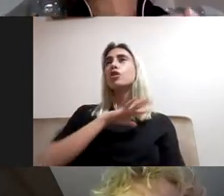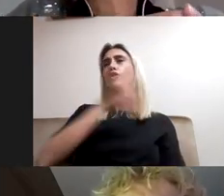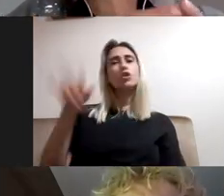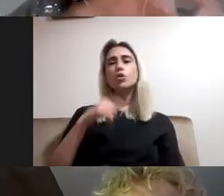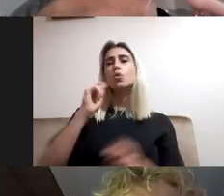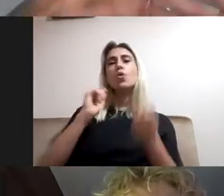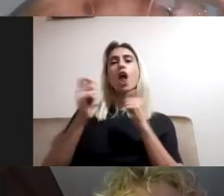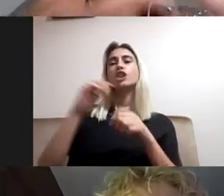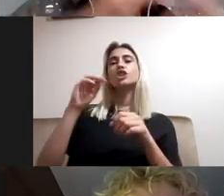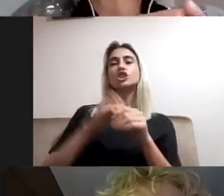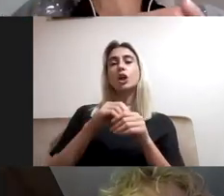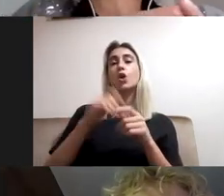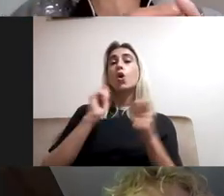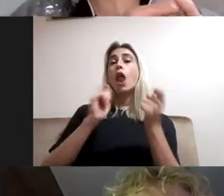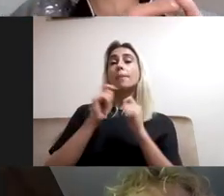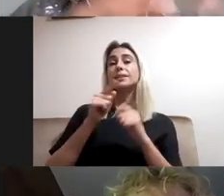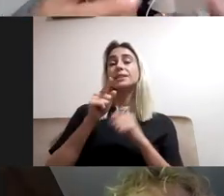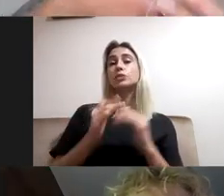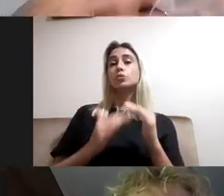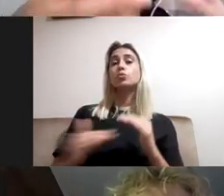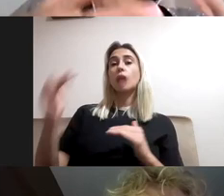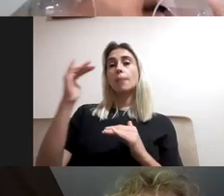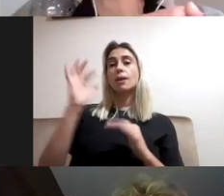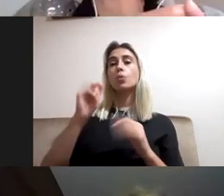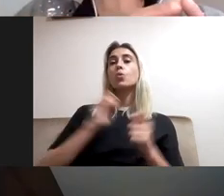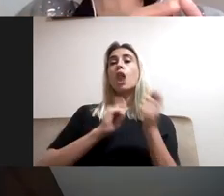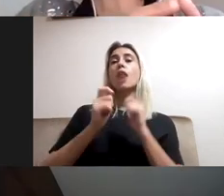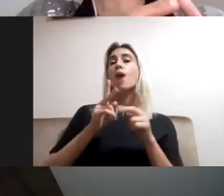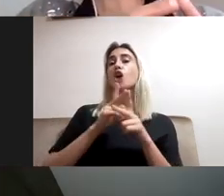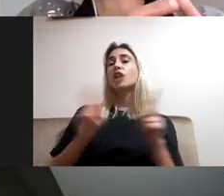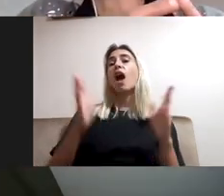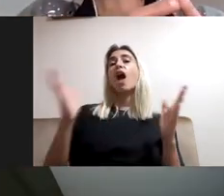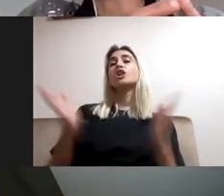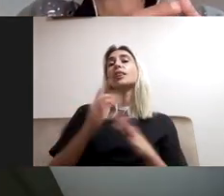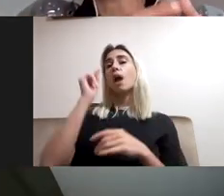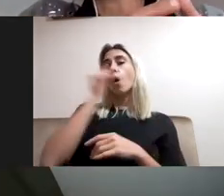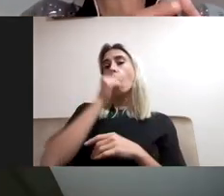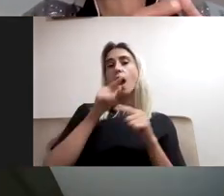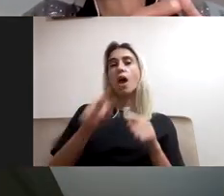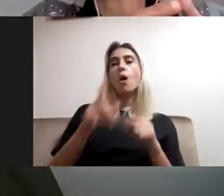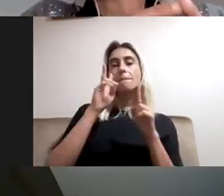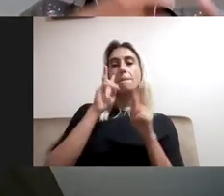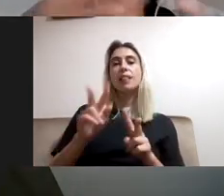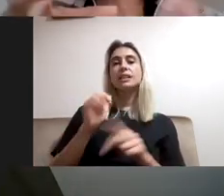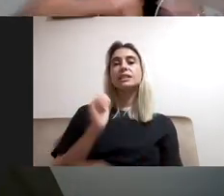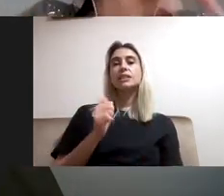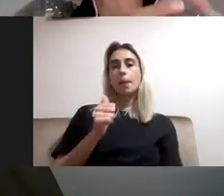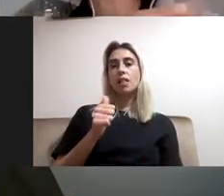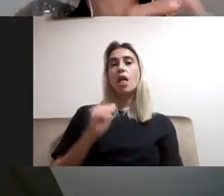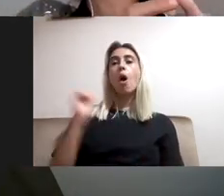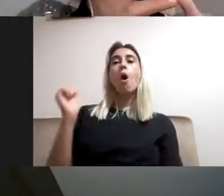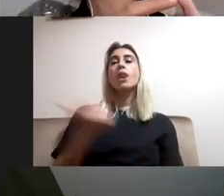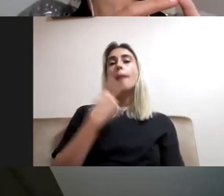için kullanılabilitesinin yükselmesi ve kullanım açısından her şeyi daha kolaylaştırması olarak baktığımızda önemli